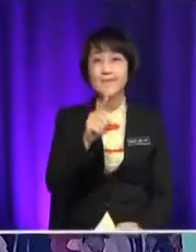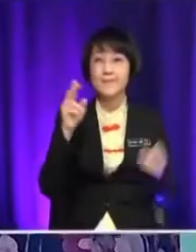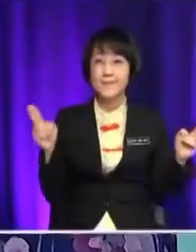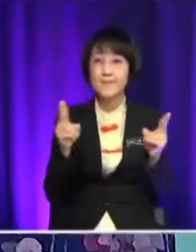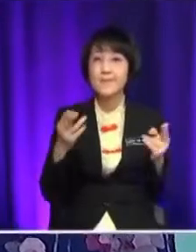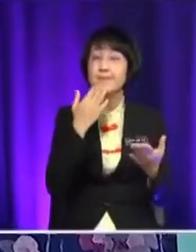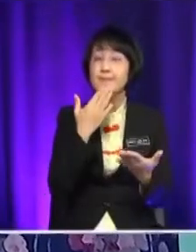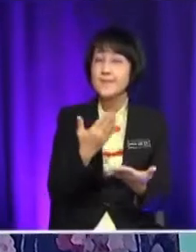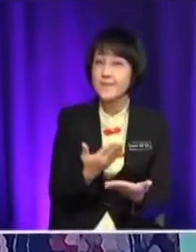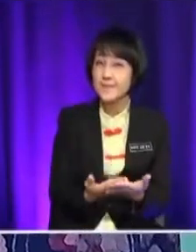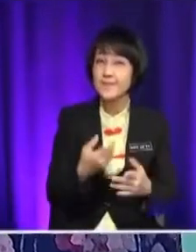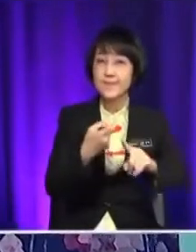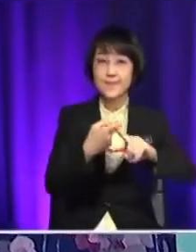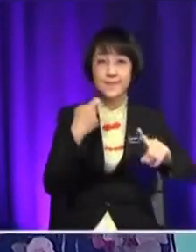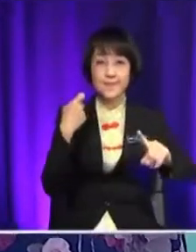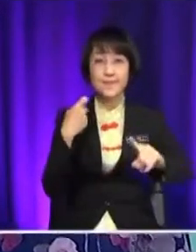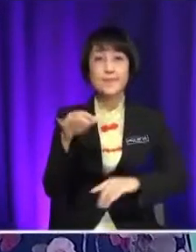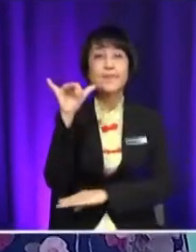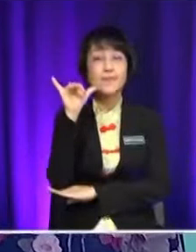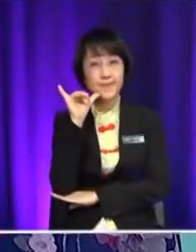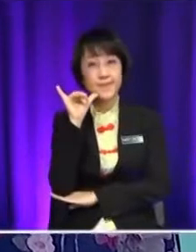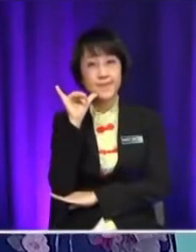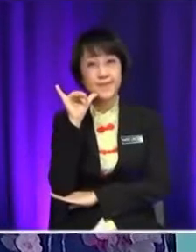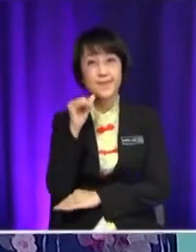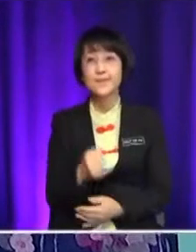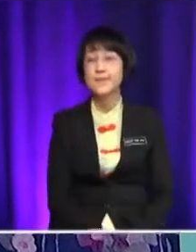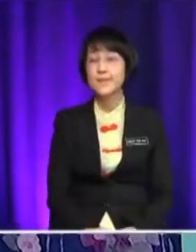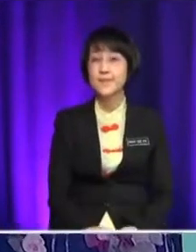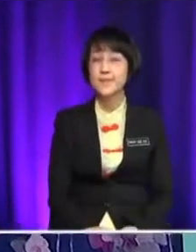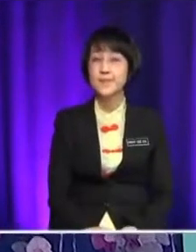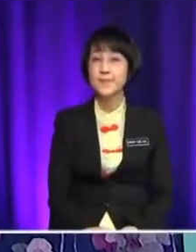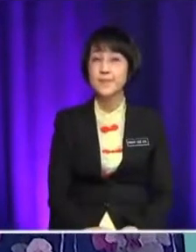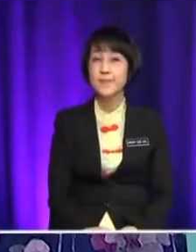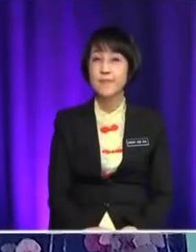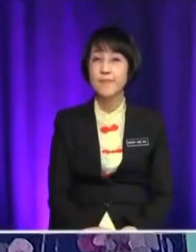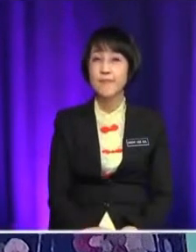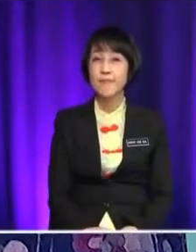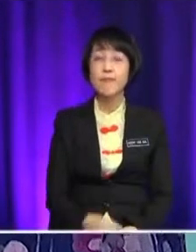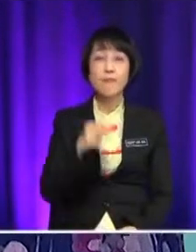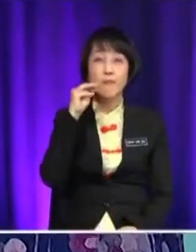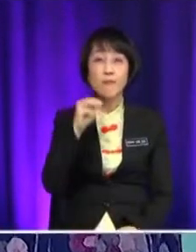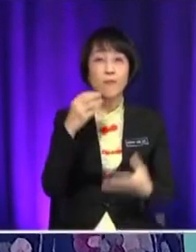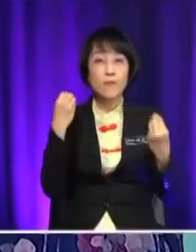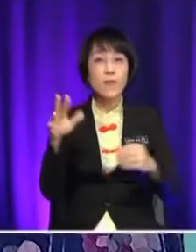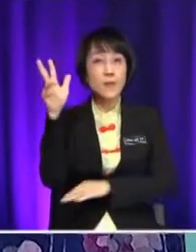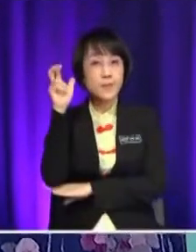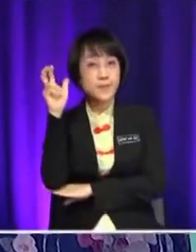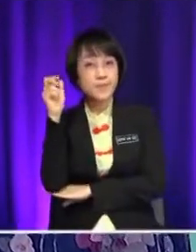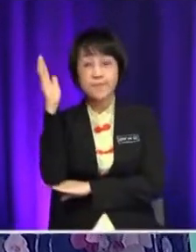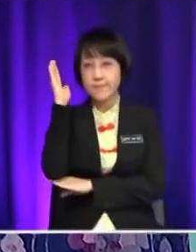baik ya daripada Yus Zairin. Jadi Mira dah dengar kan syarahan